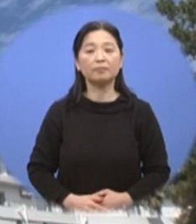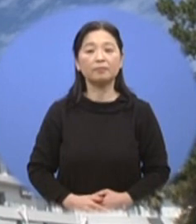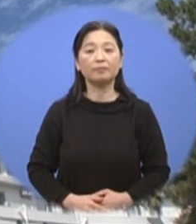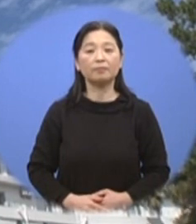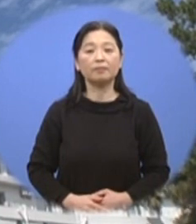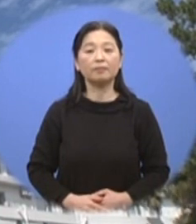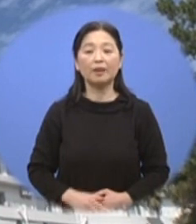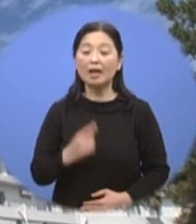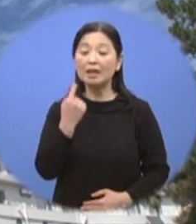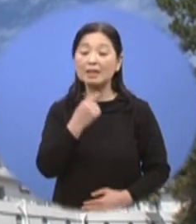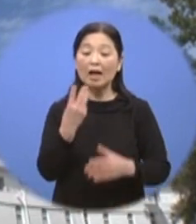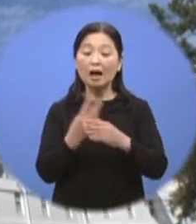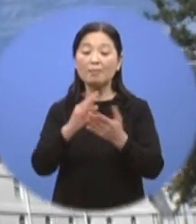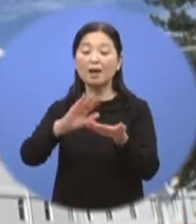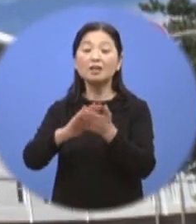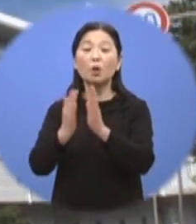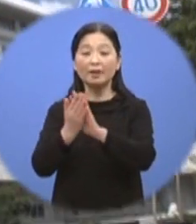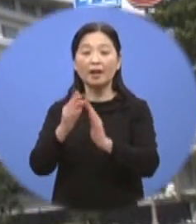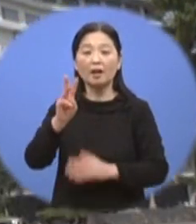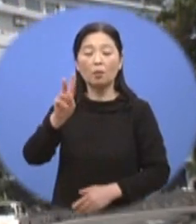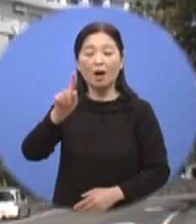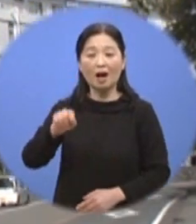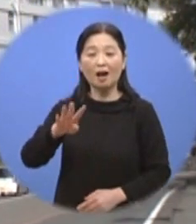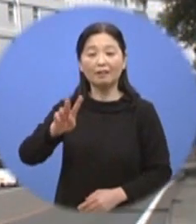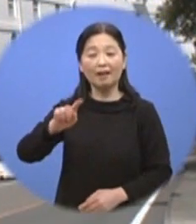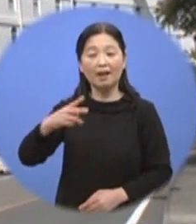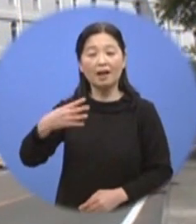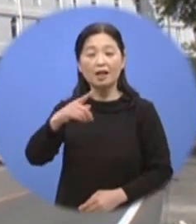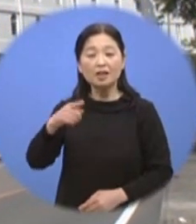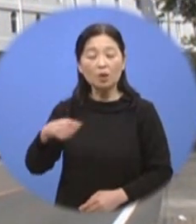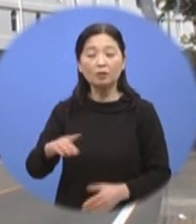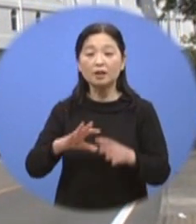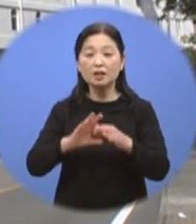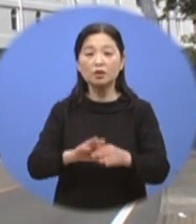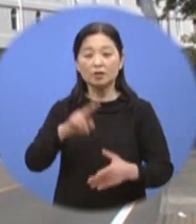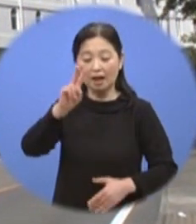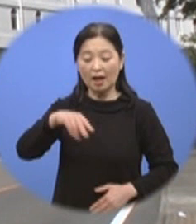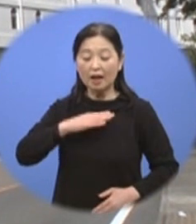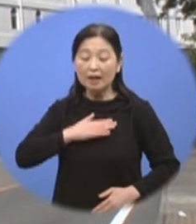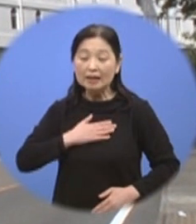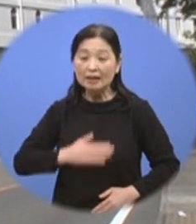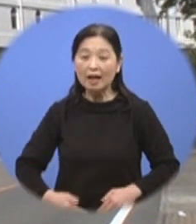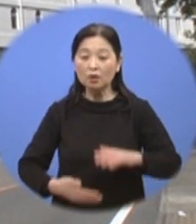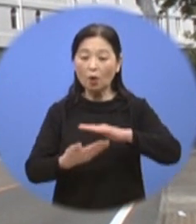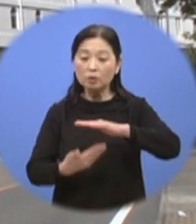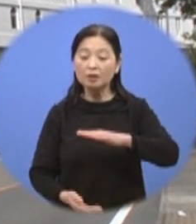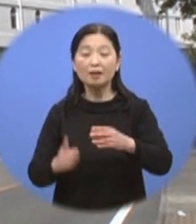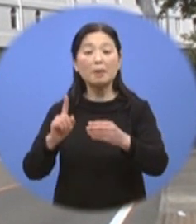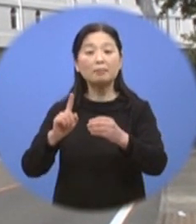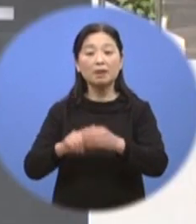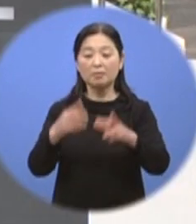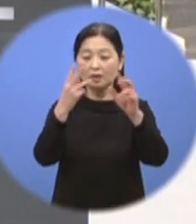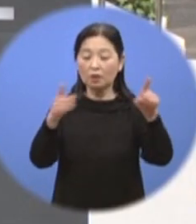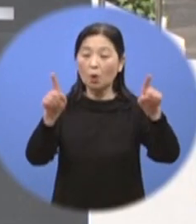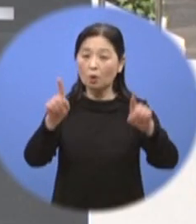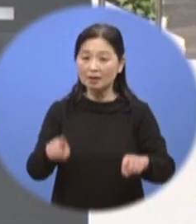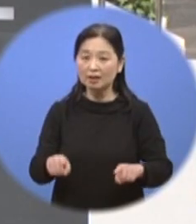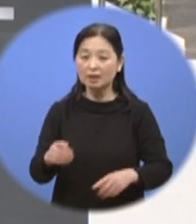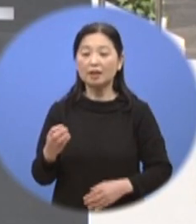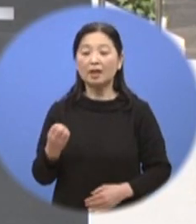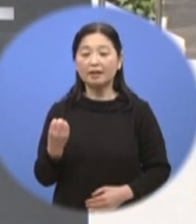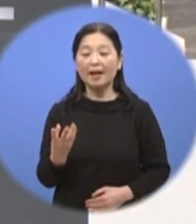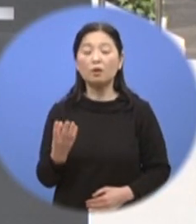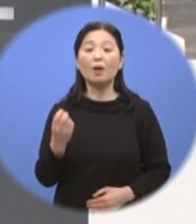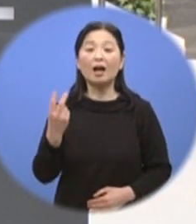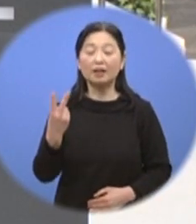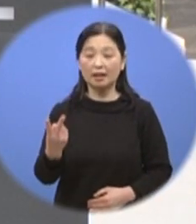この白浜町でワーケーションについて理解を深めてもらおうという催しが令和2年10月2日間にわ